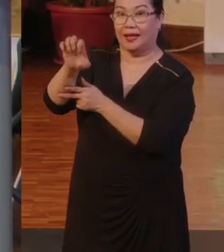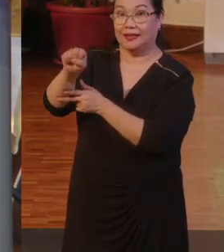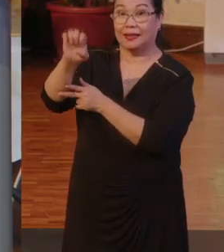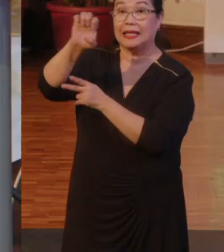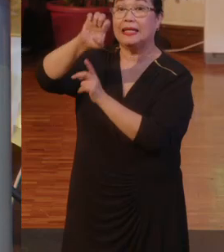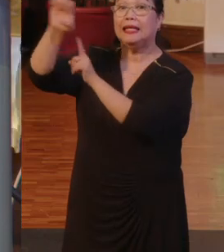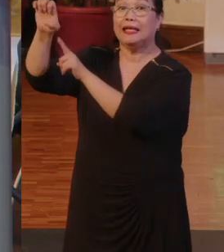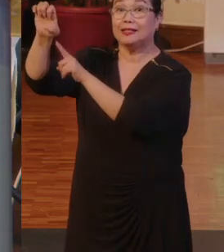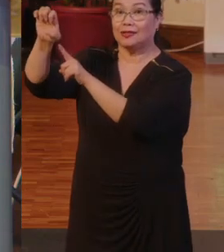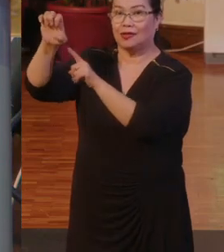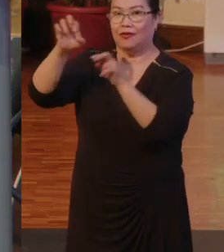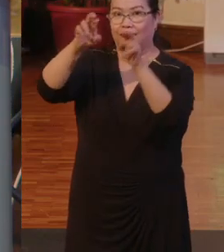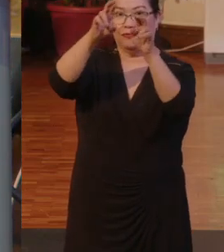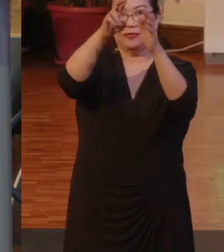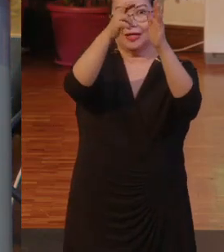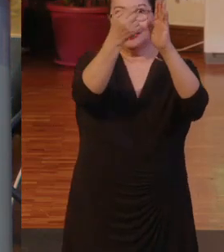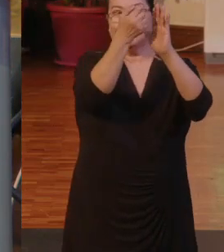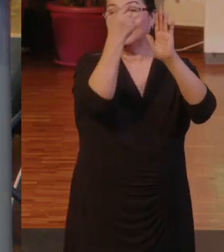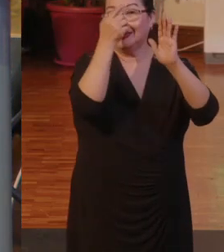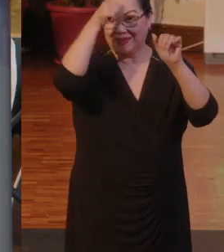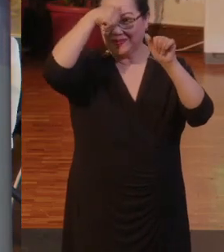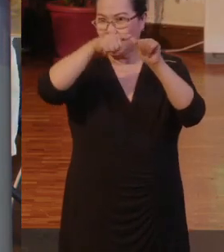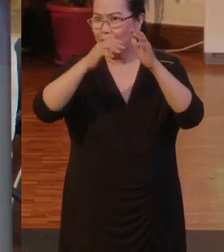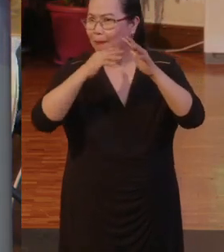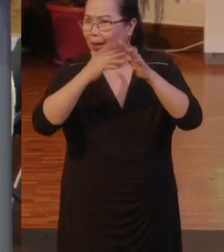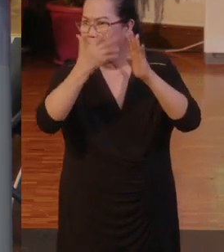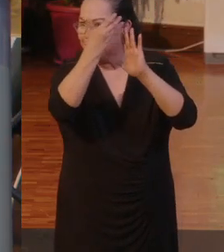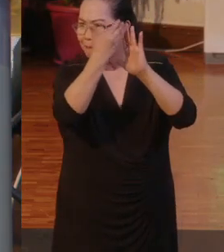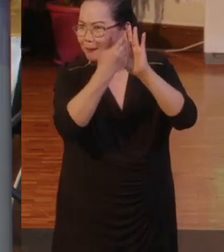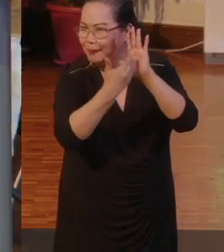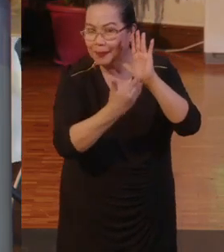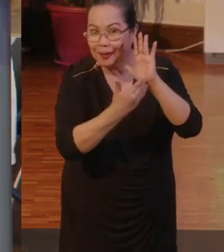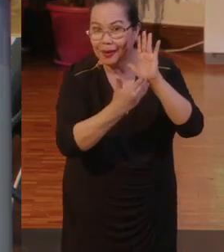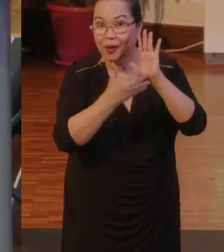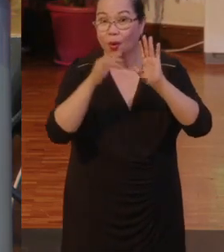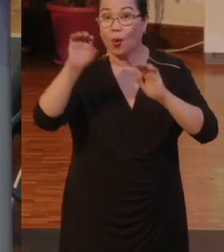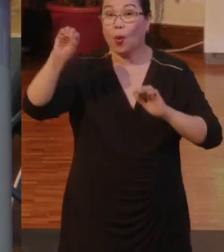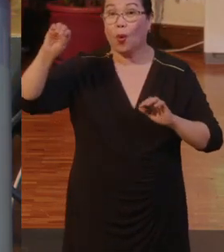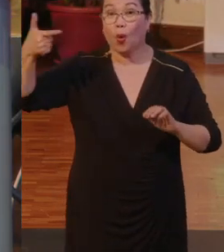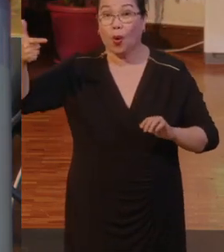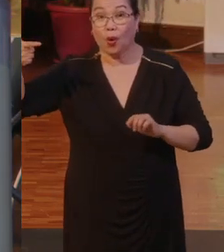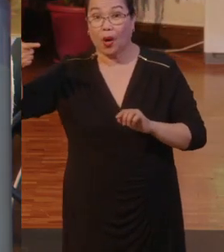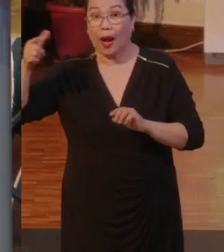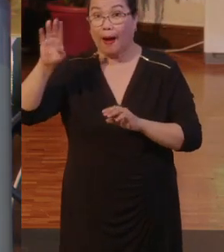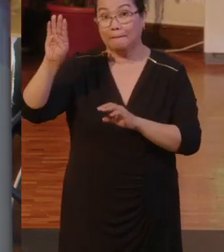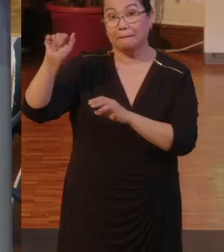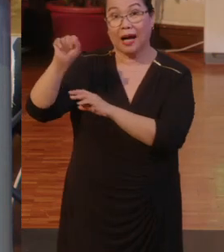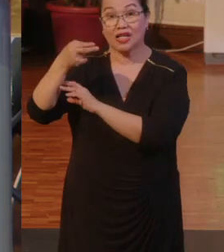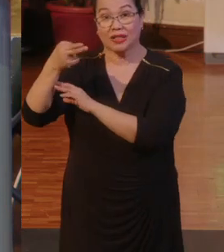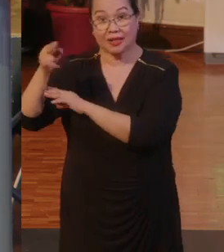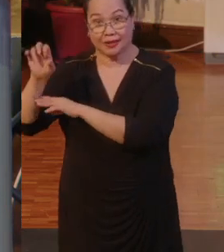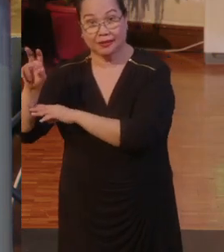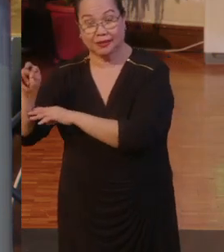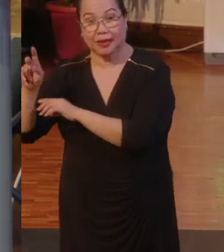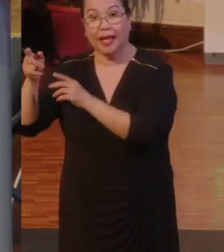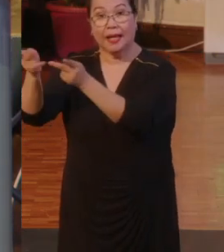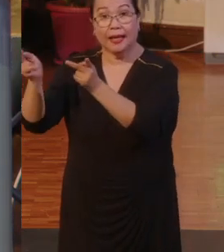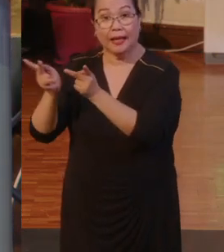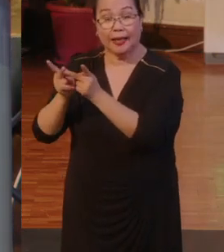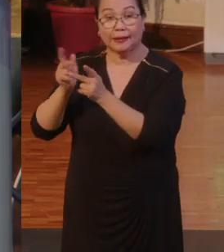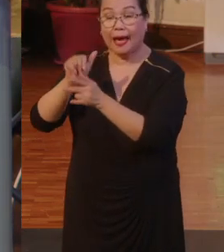Jordan. Ito po yung land ni Og at the land of Bashan, yung lupa ng